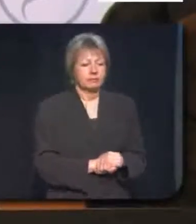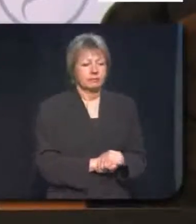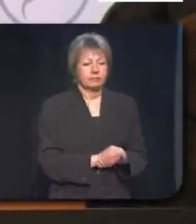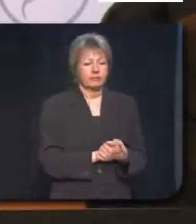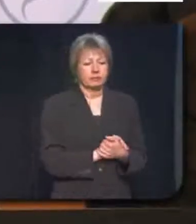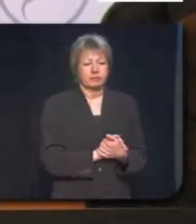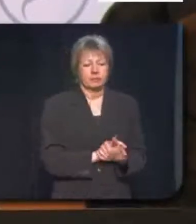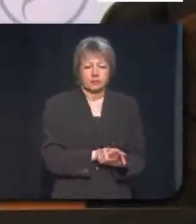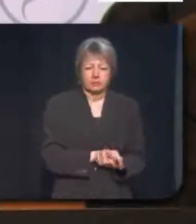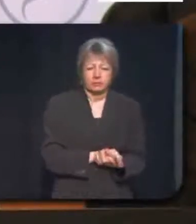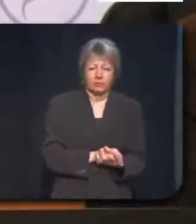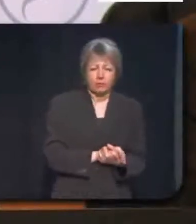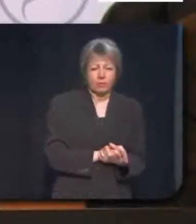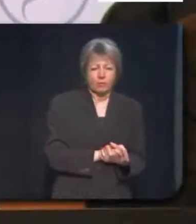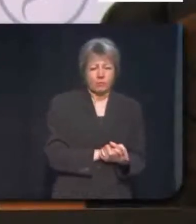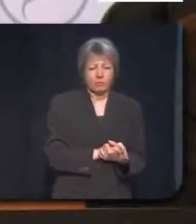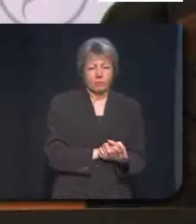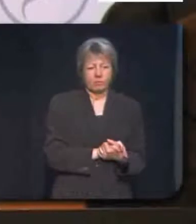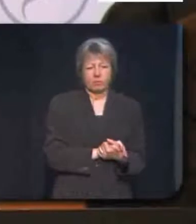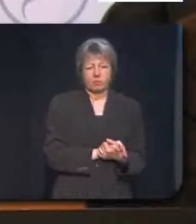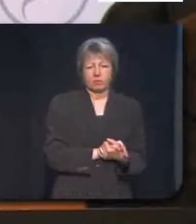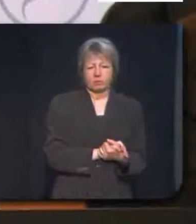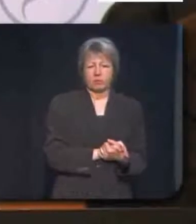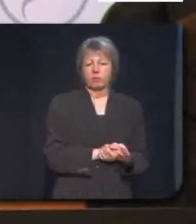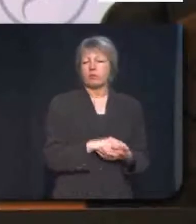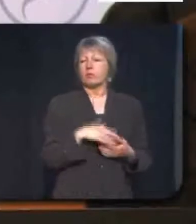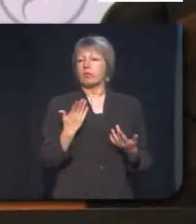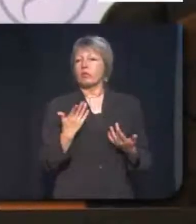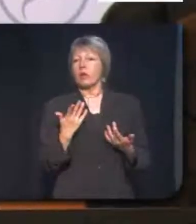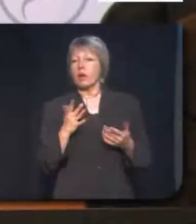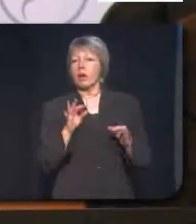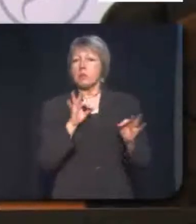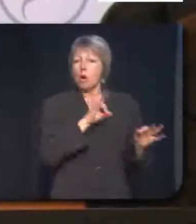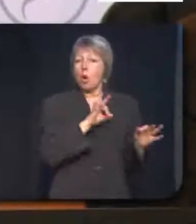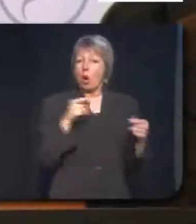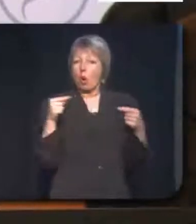so pro contra ist erschöpft